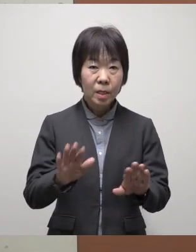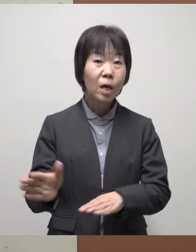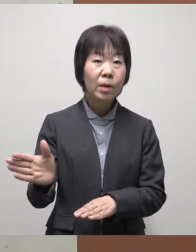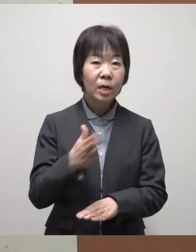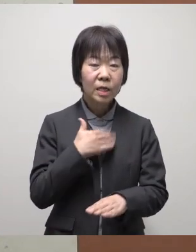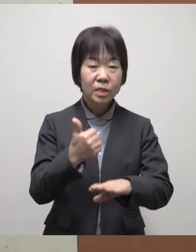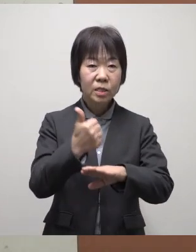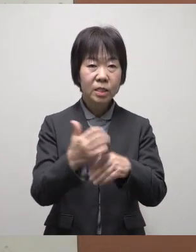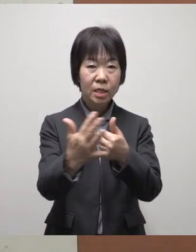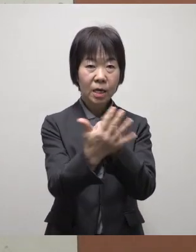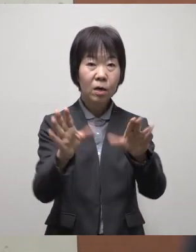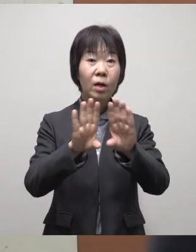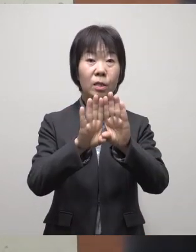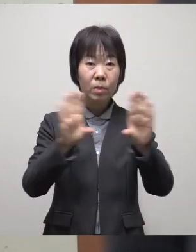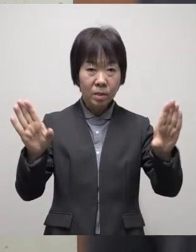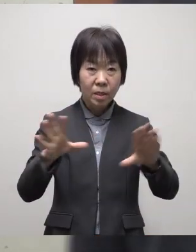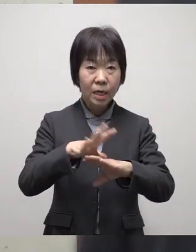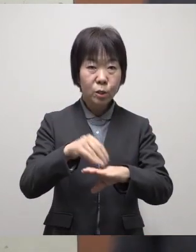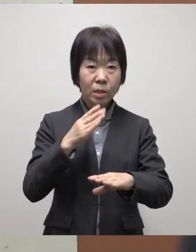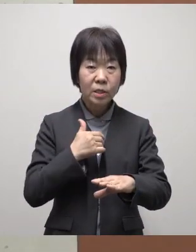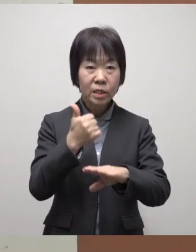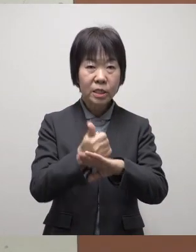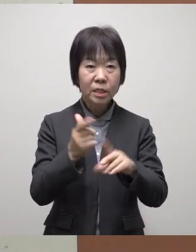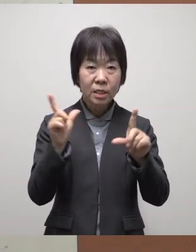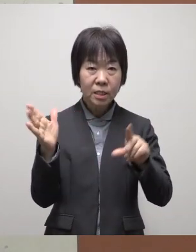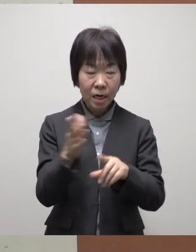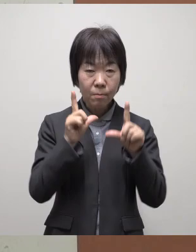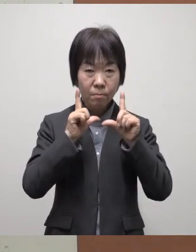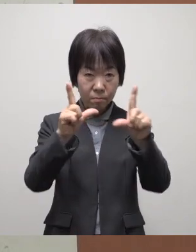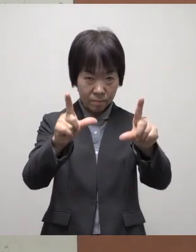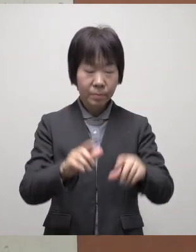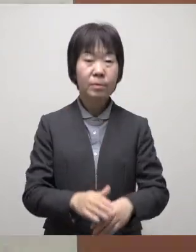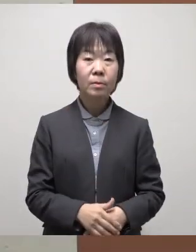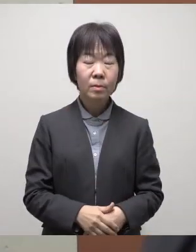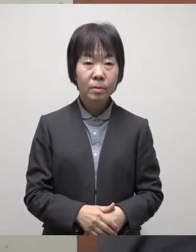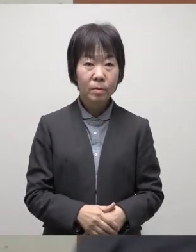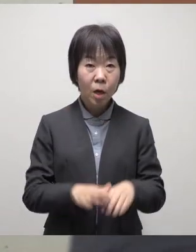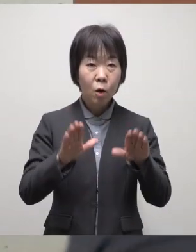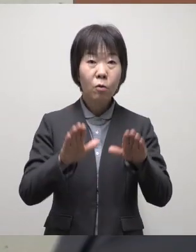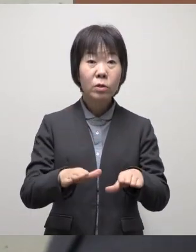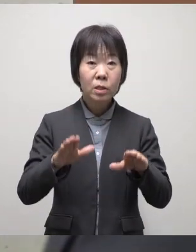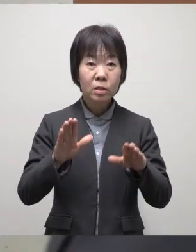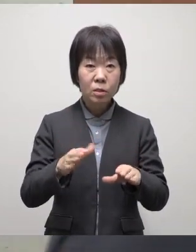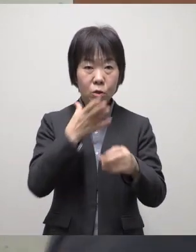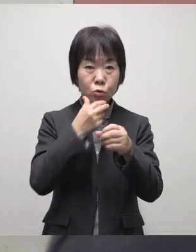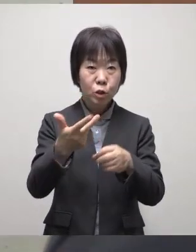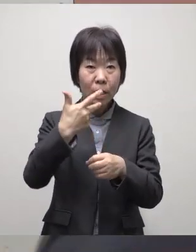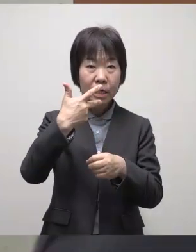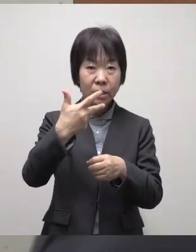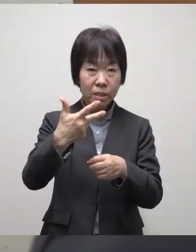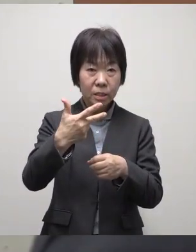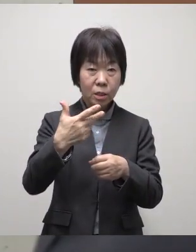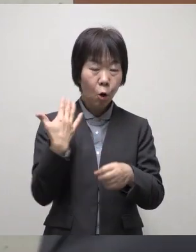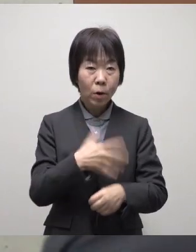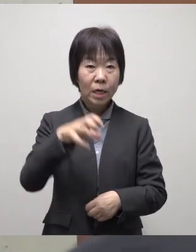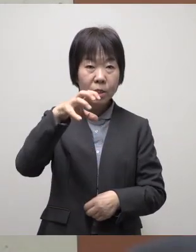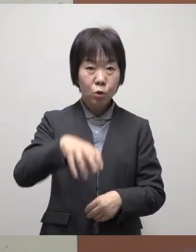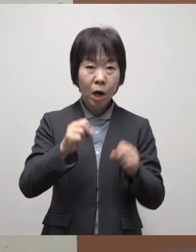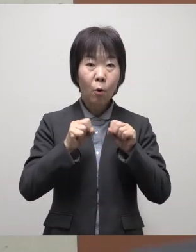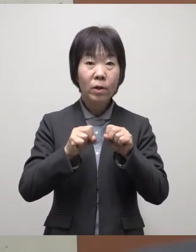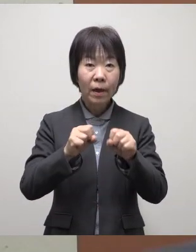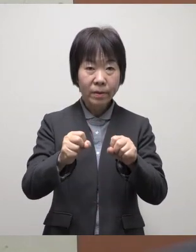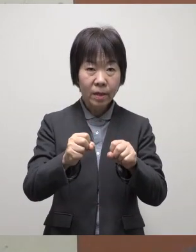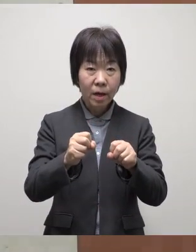他大学から知事会見を始めます始め日時から発言本日福祉ば市保健所が